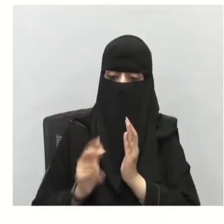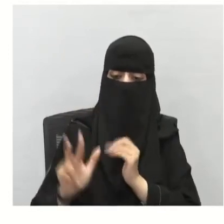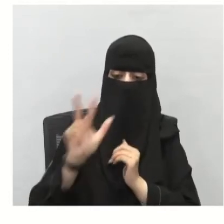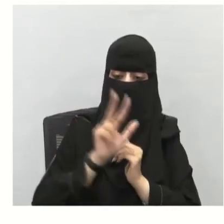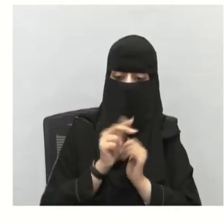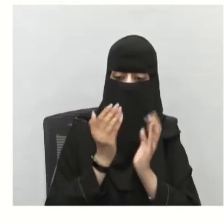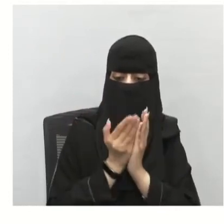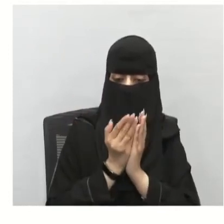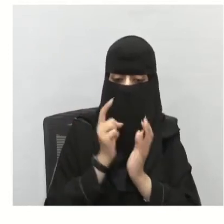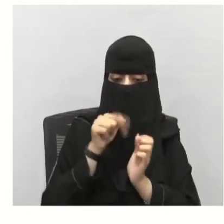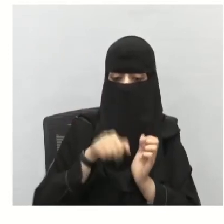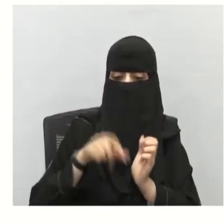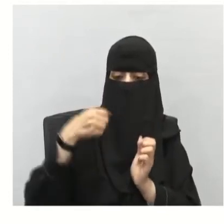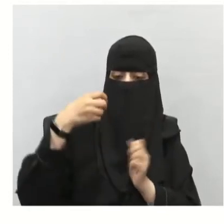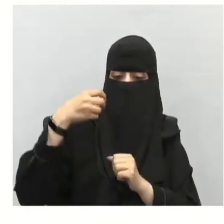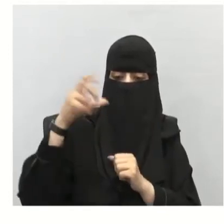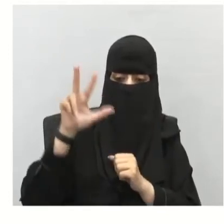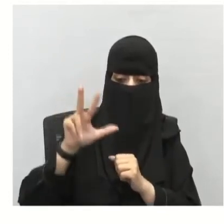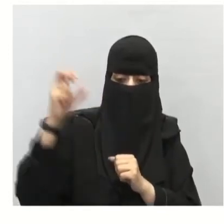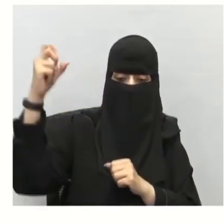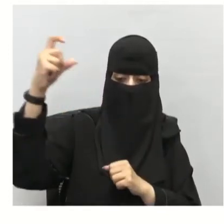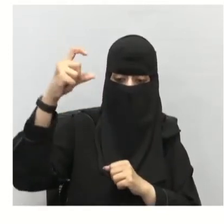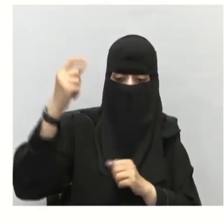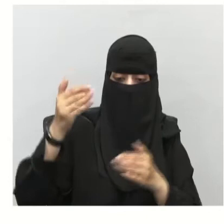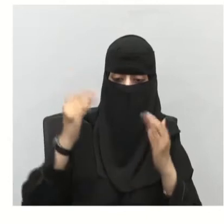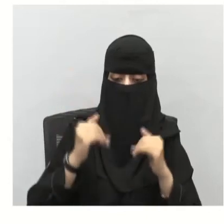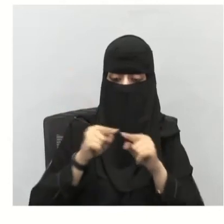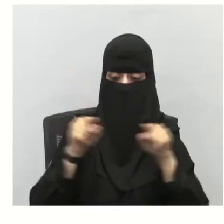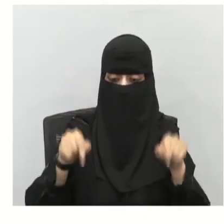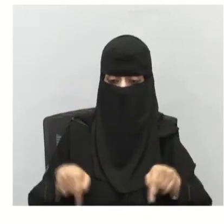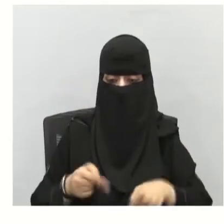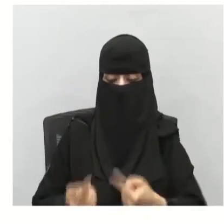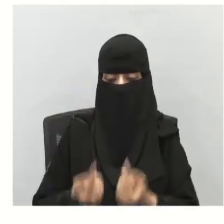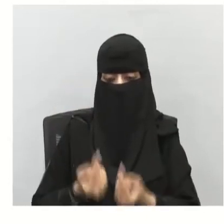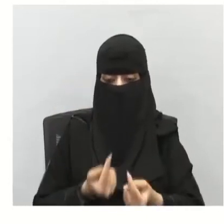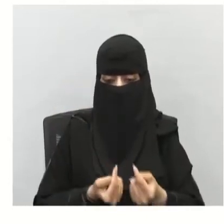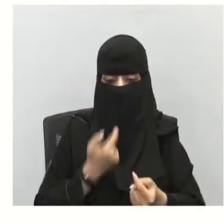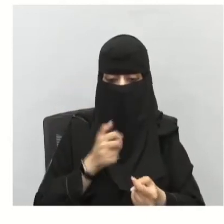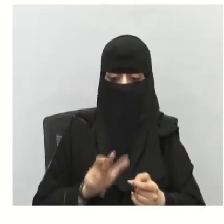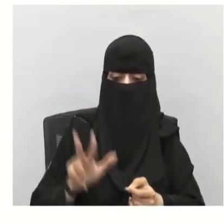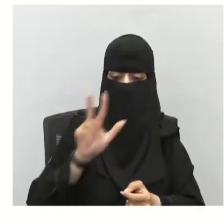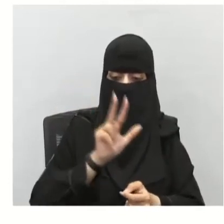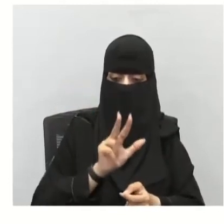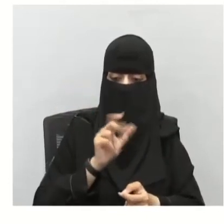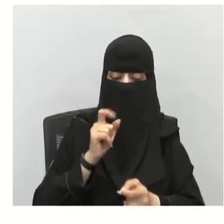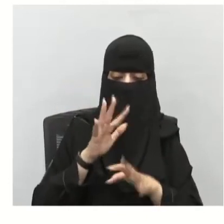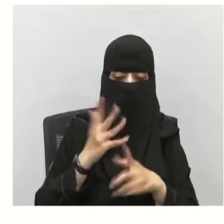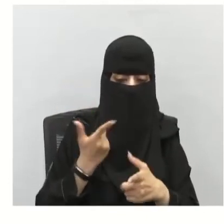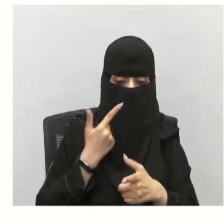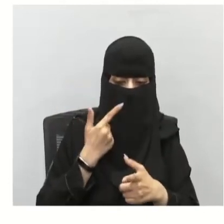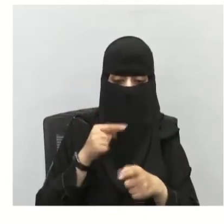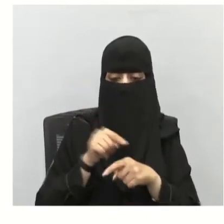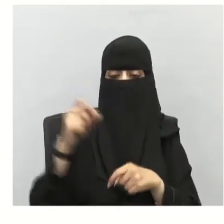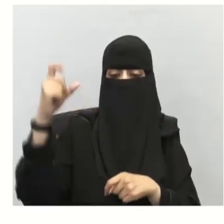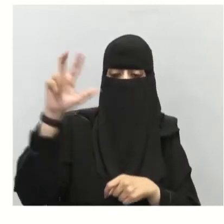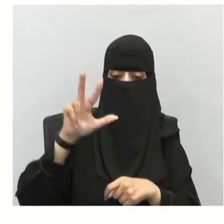المدرسة، نوعها قمرية. حديقة، الحديقة